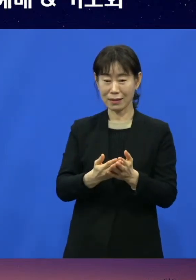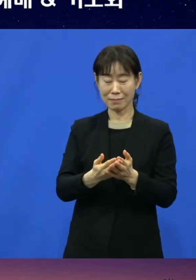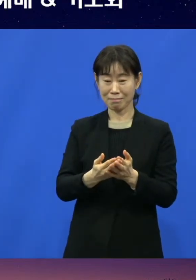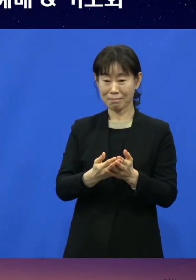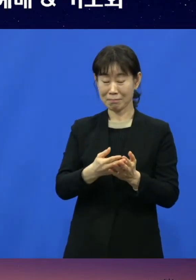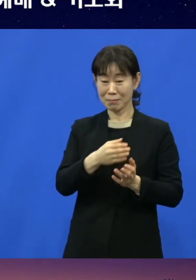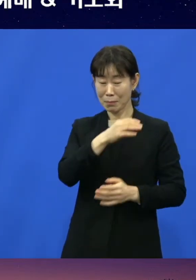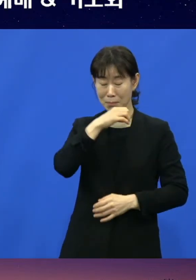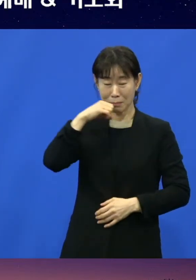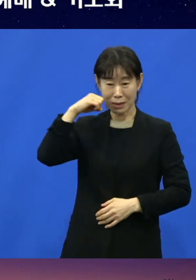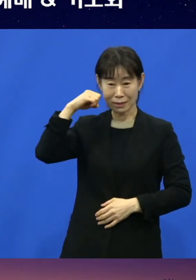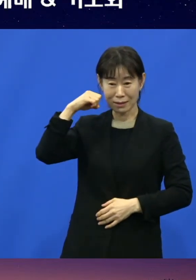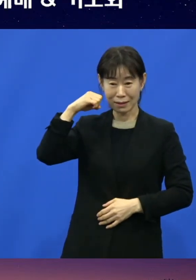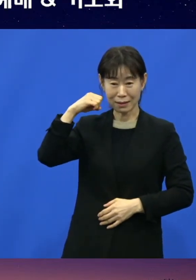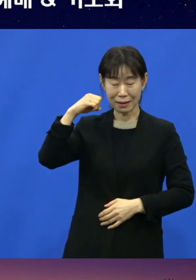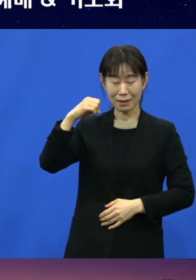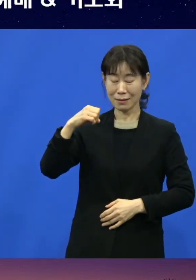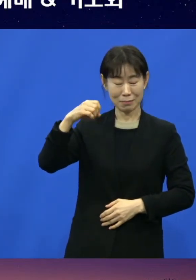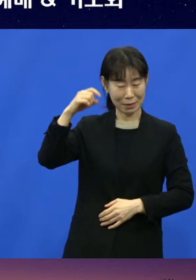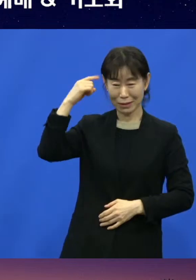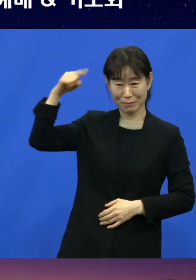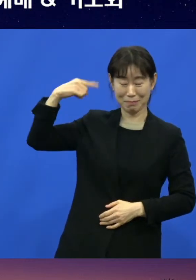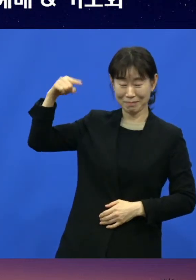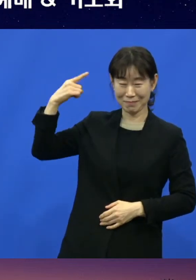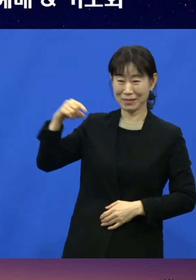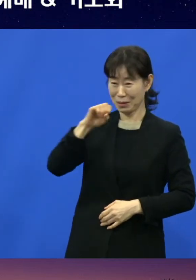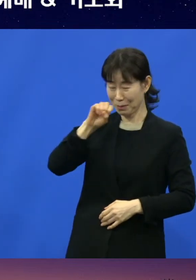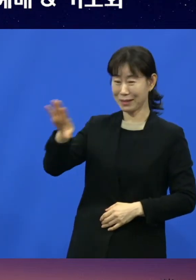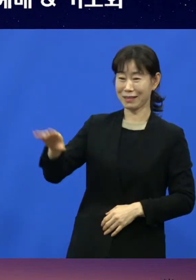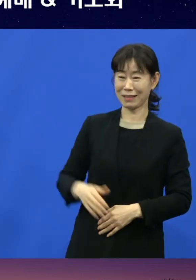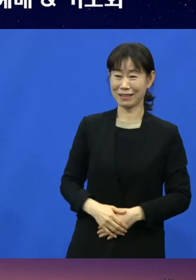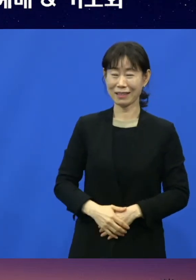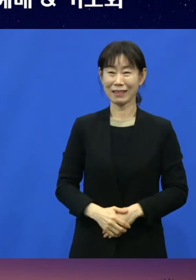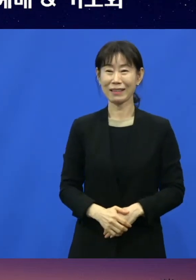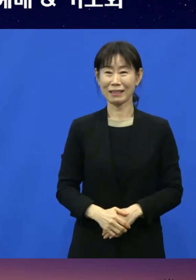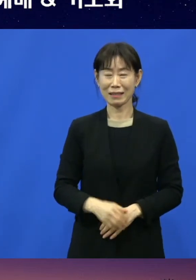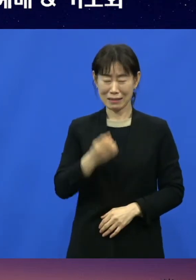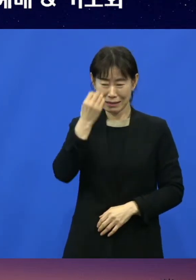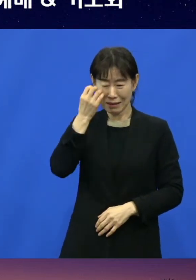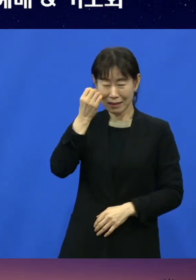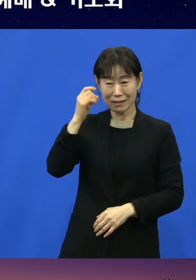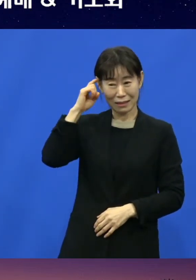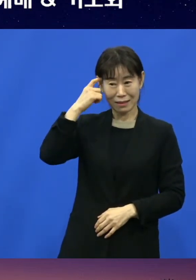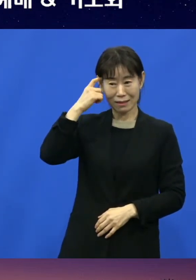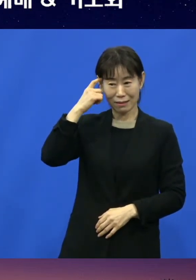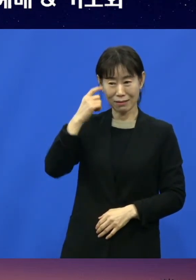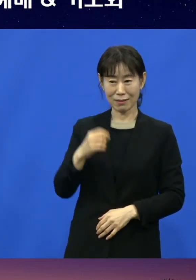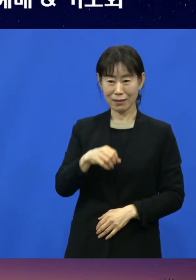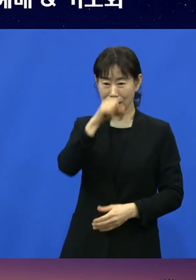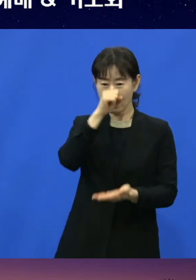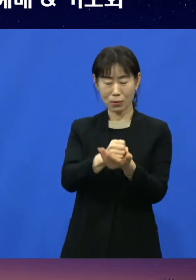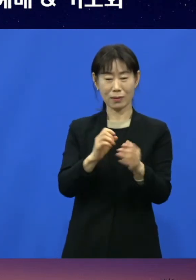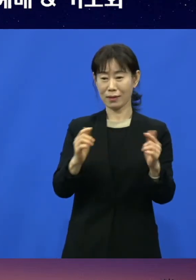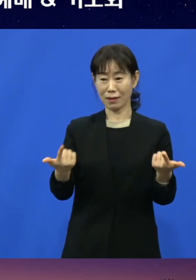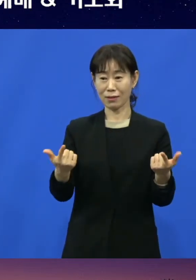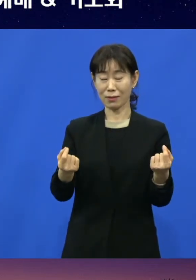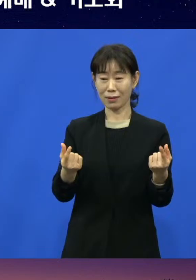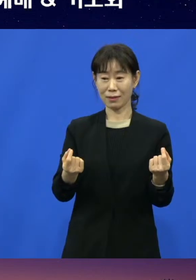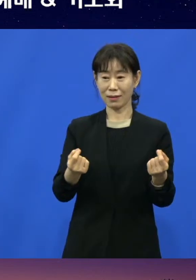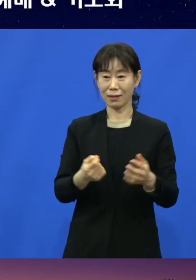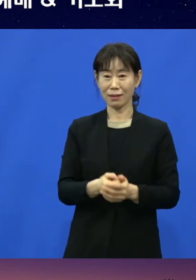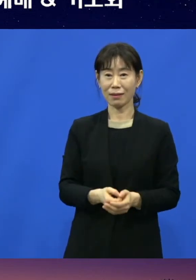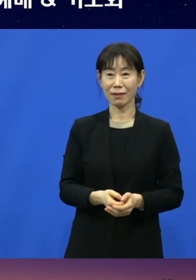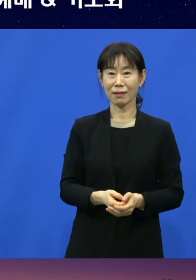사람이 갑자기 자기 재산을 다 팔? 너무도 비정상적으로 보일 거 아니에요. 정상이 아니에요, 여러분. 그